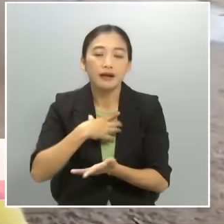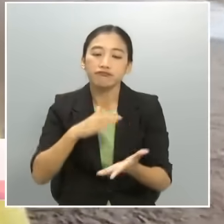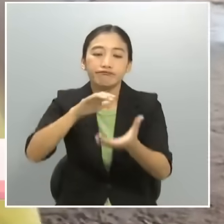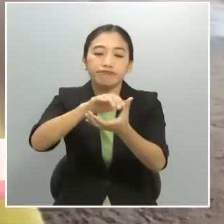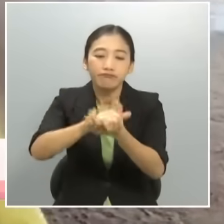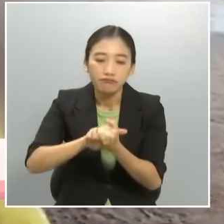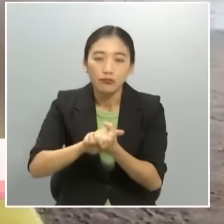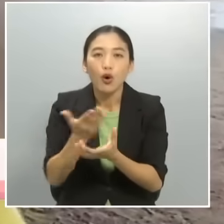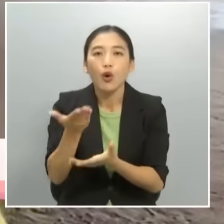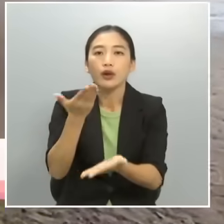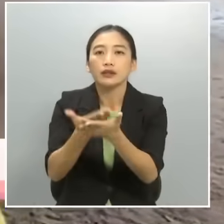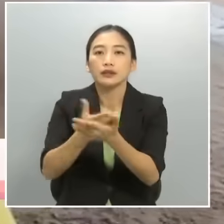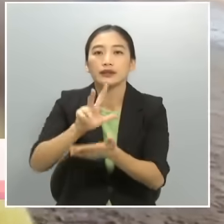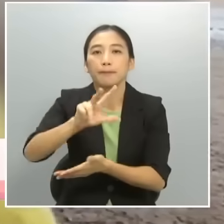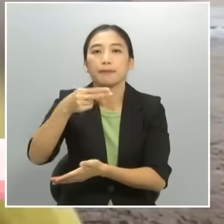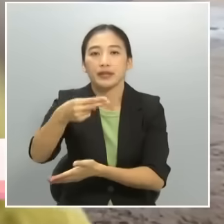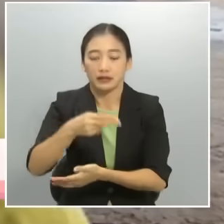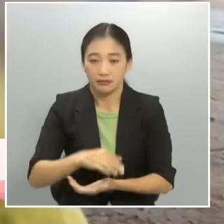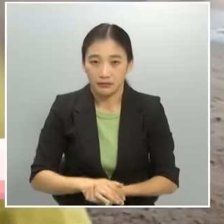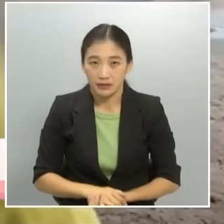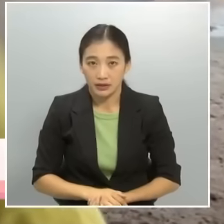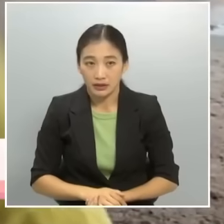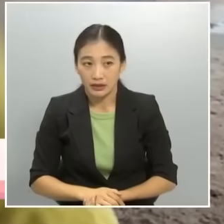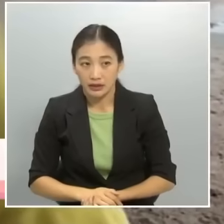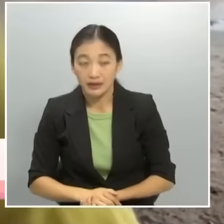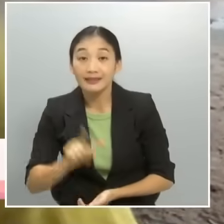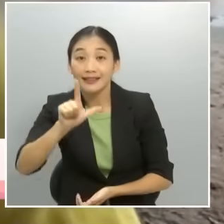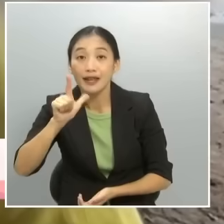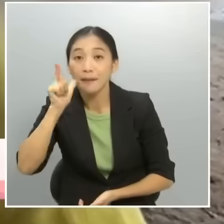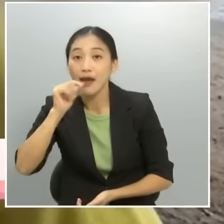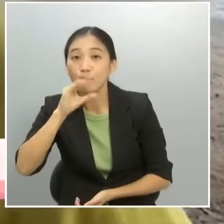ให้อยู่ ส่งให้ตลอดตลอดเงินที่ใส่ส่งให้